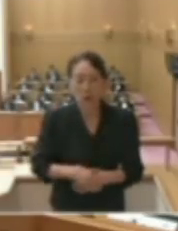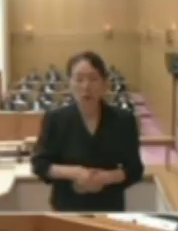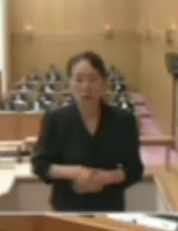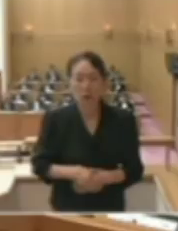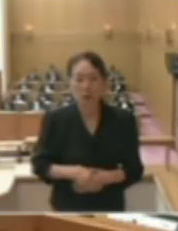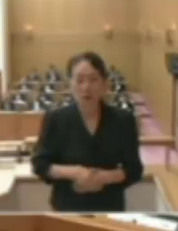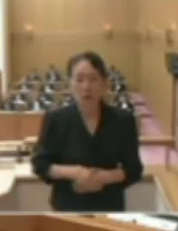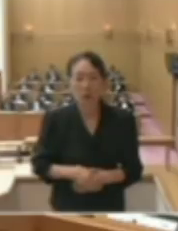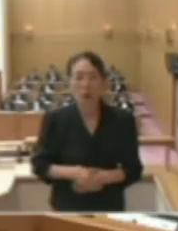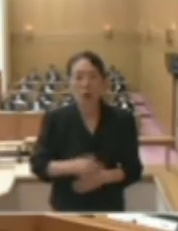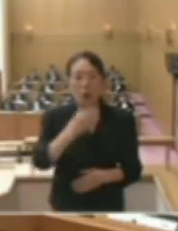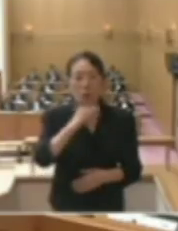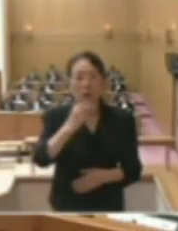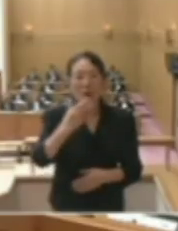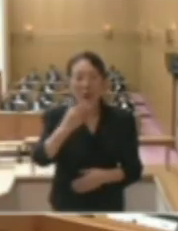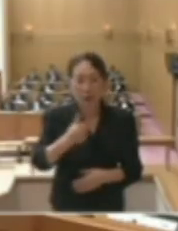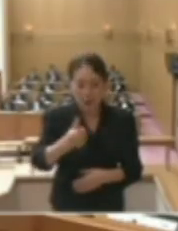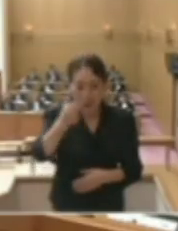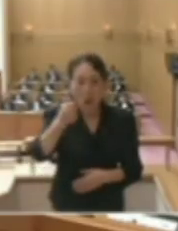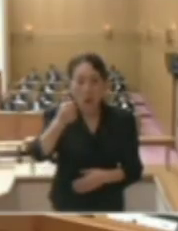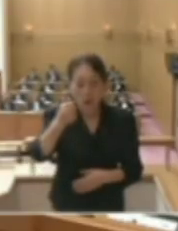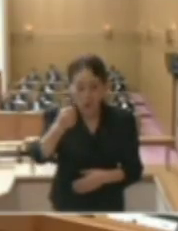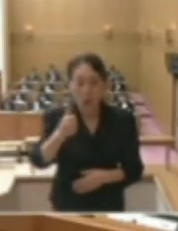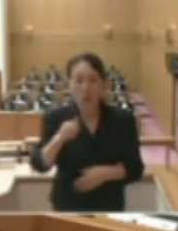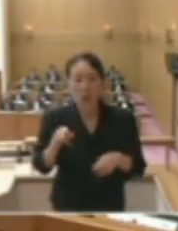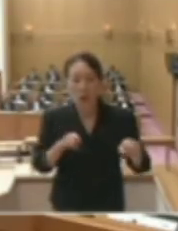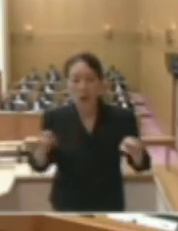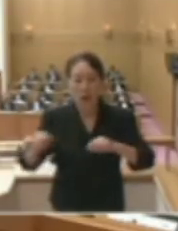市長は、福山市長の江代表直樹ですと言われました。